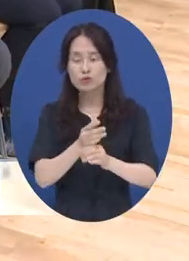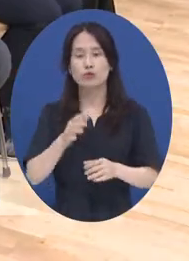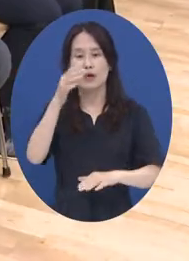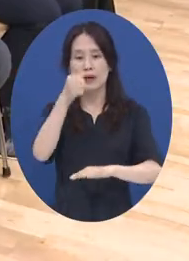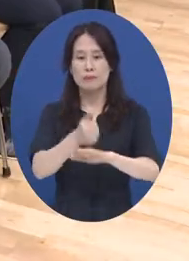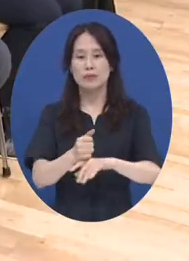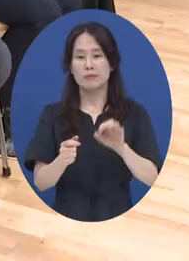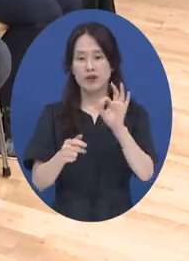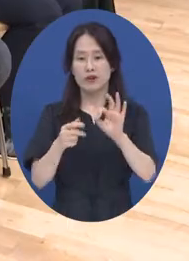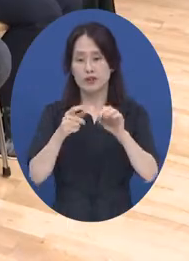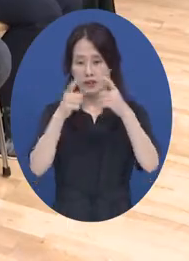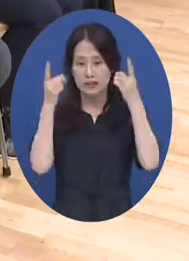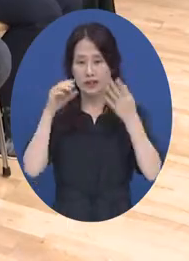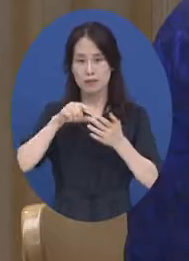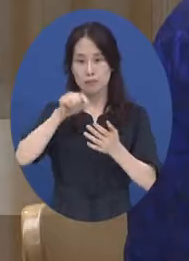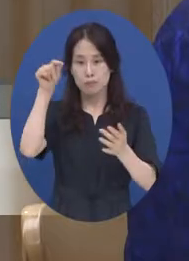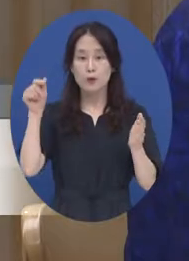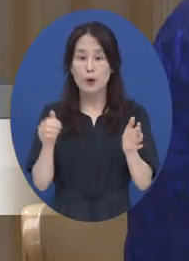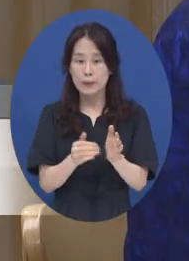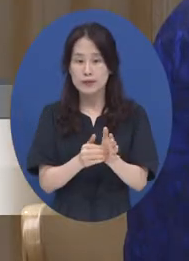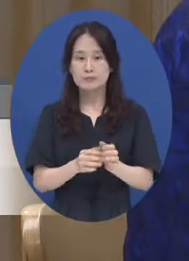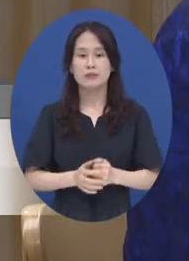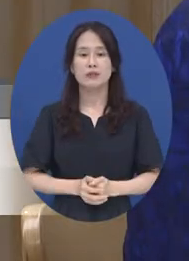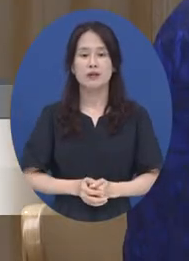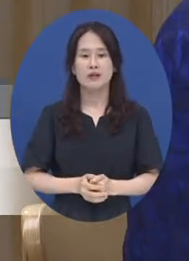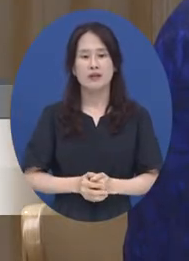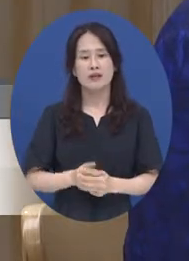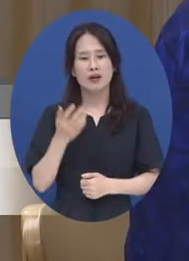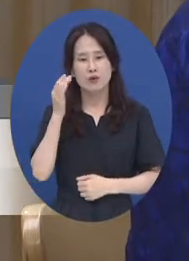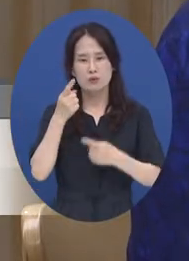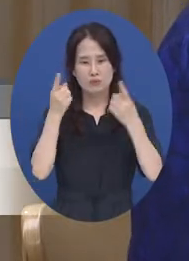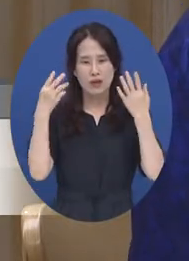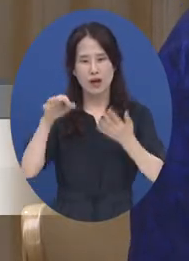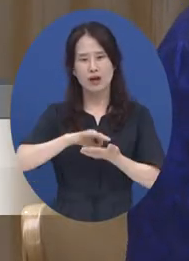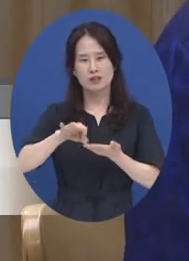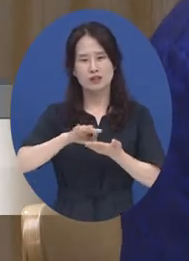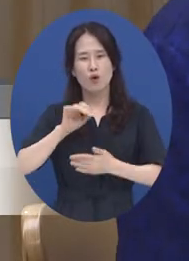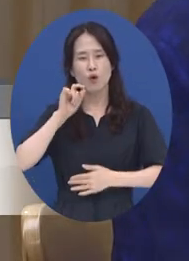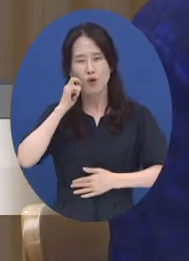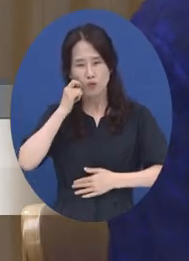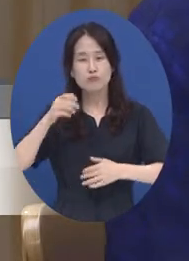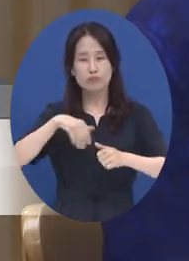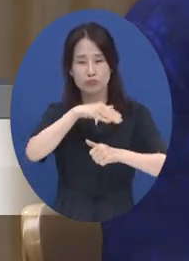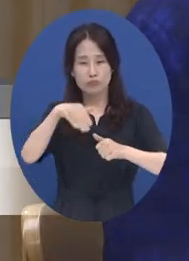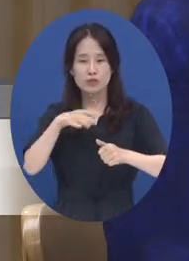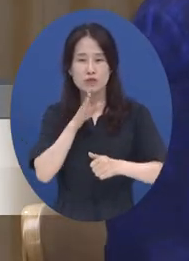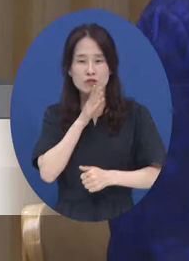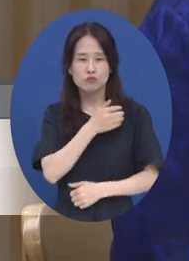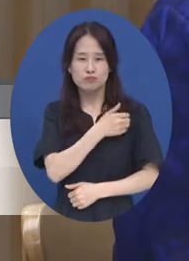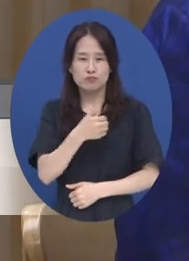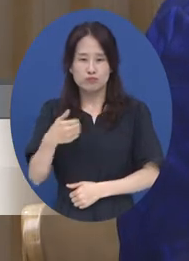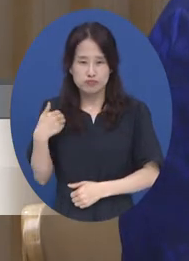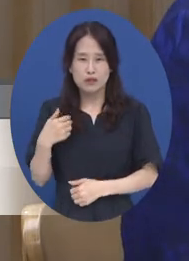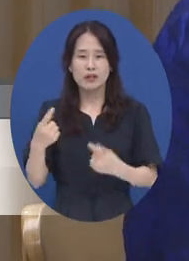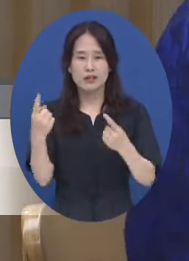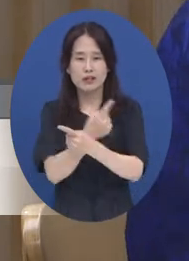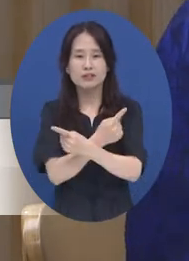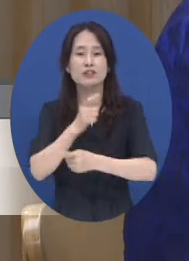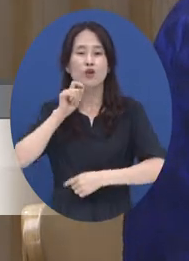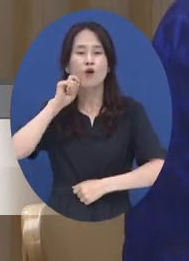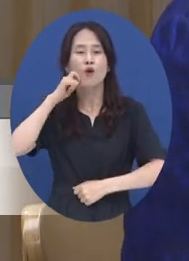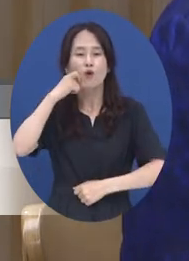10개 대학을 선정했습니다. 요즘 대학 재정이 다들 좀 어려운 상황이라 현실적으로 충분하게 개선하기가